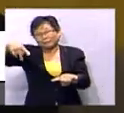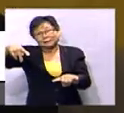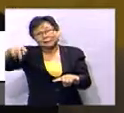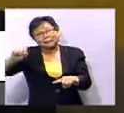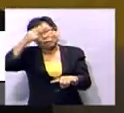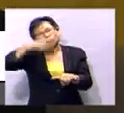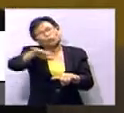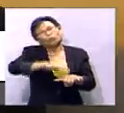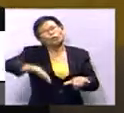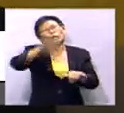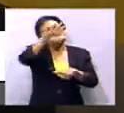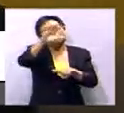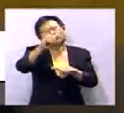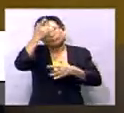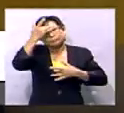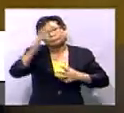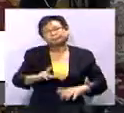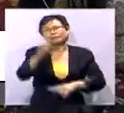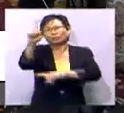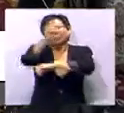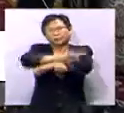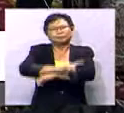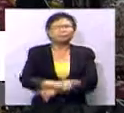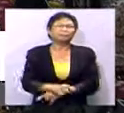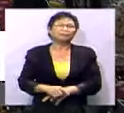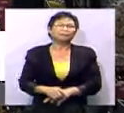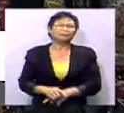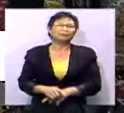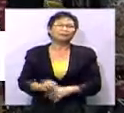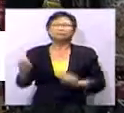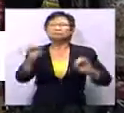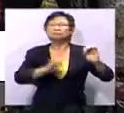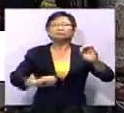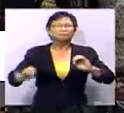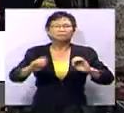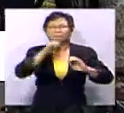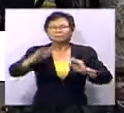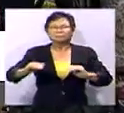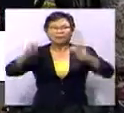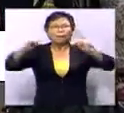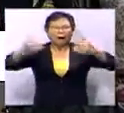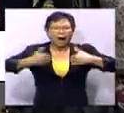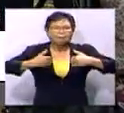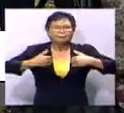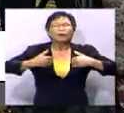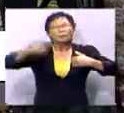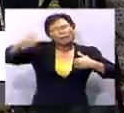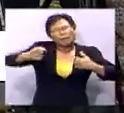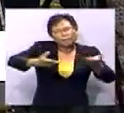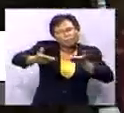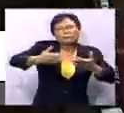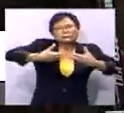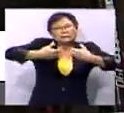bagi menampung kira-kira 50 pesakit setiap hari. Bagi klinik yang tidak memenuhi kriteria naik taraf tetapi terdapat keperluan untuk